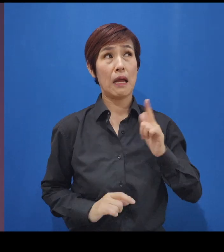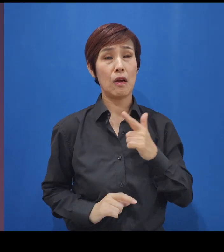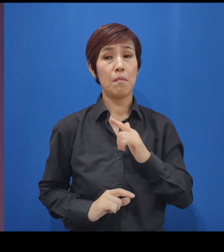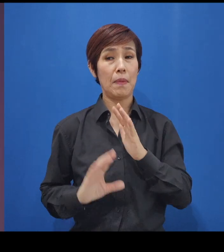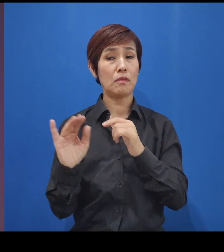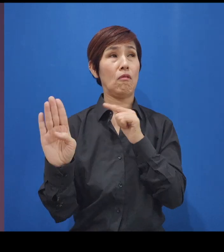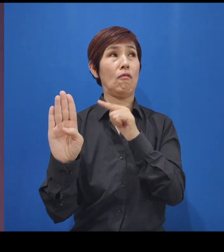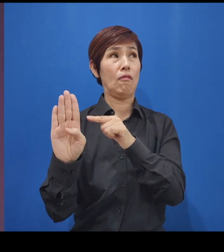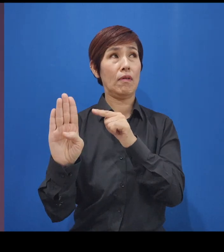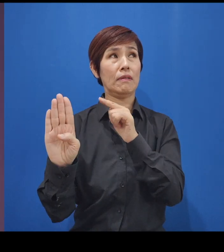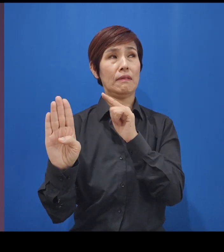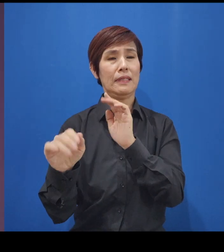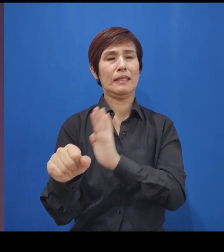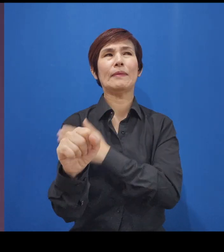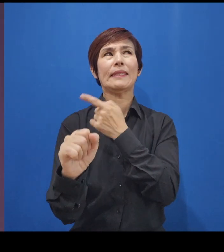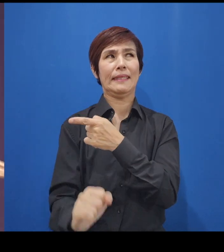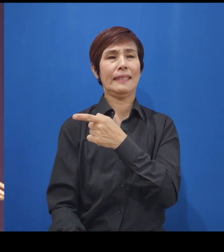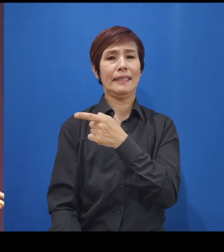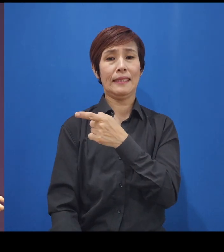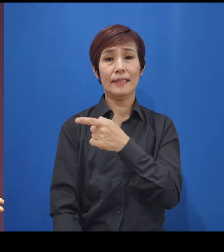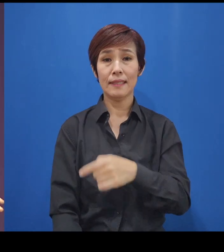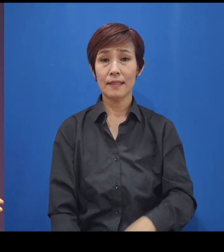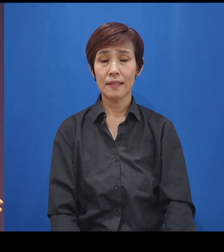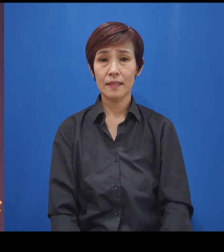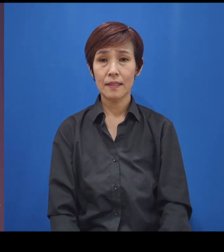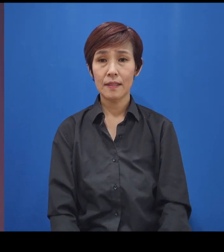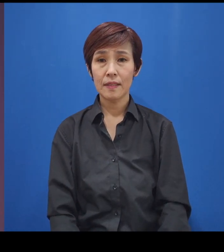내가 한 게 아니에요. 백성이 했어요.